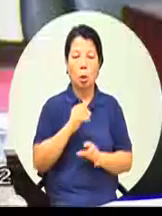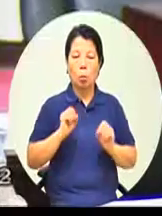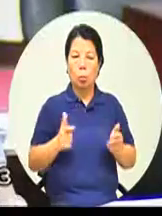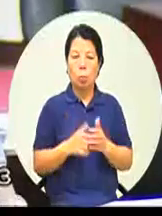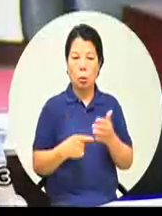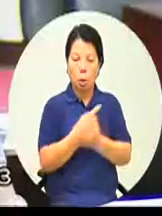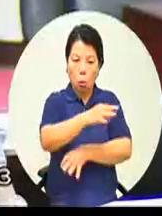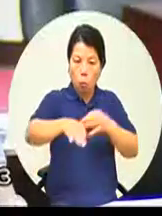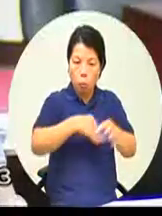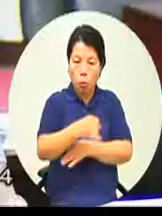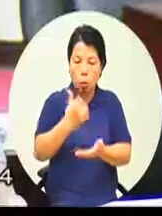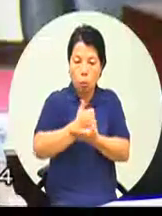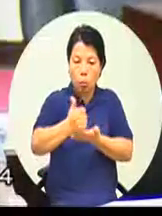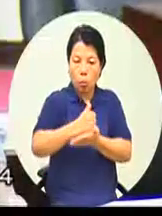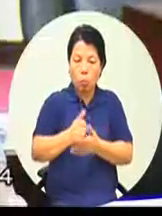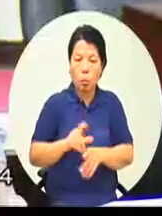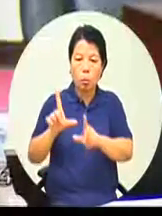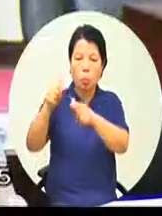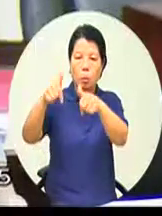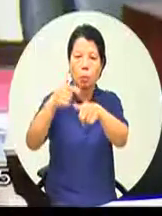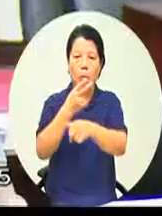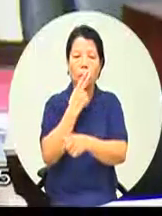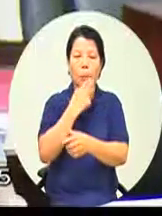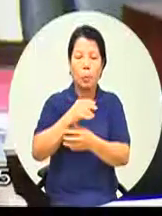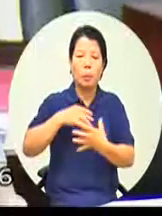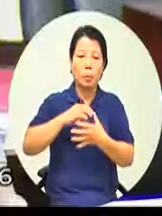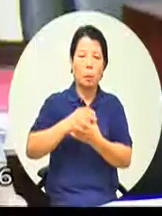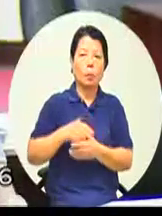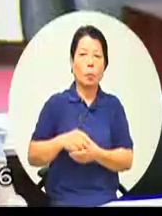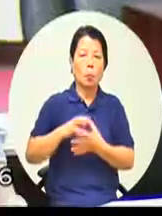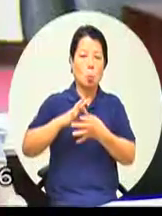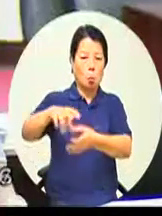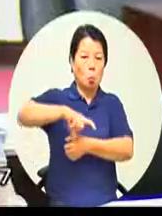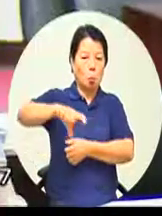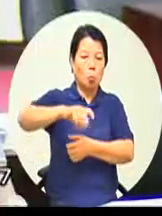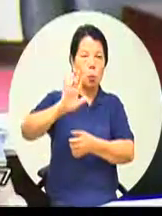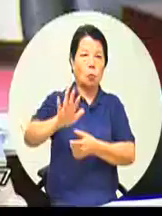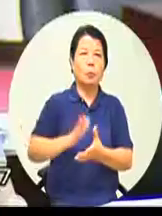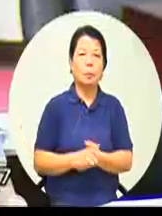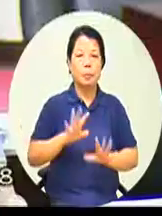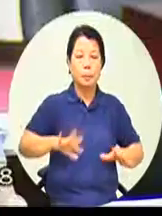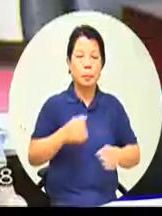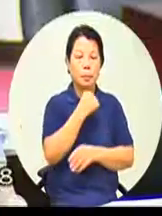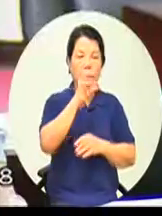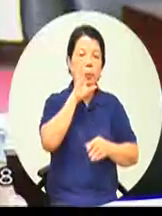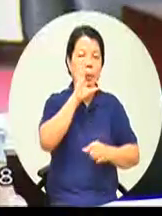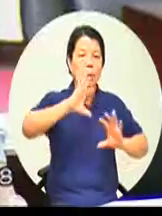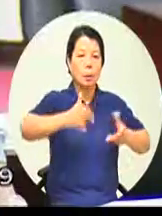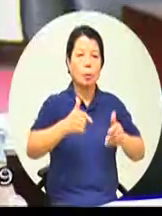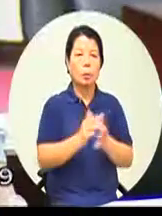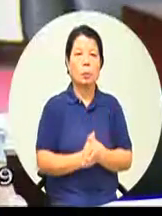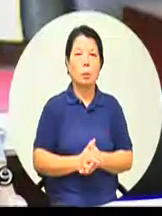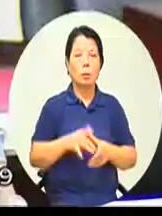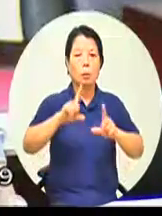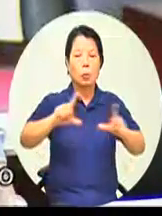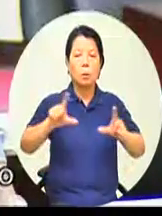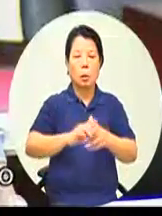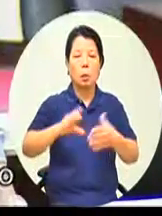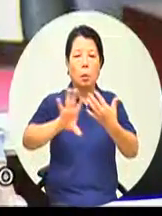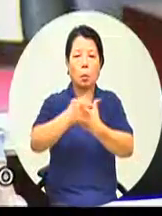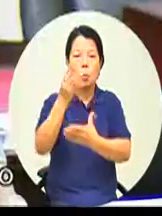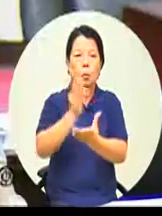经贸方面跟东南亚有很深的关系。台湾其实你看现在是泰国的第三大外资来源